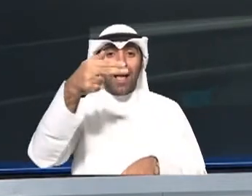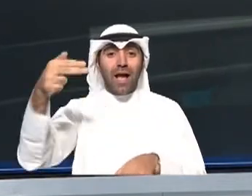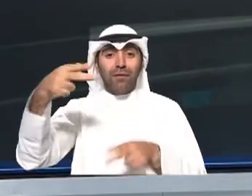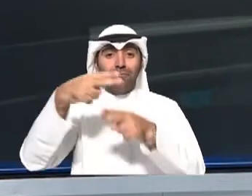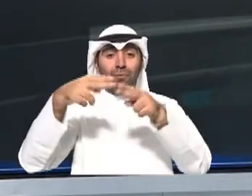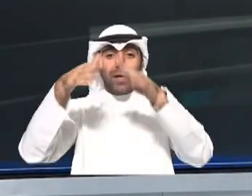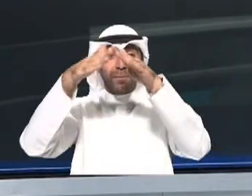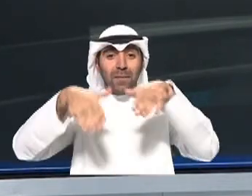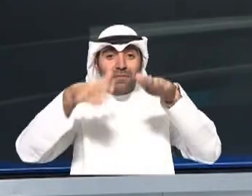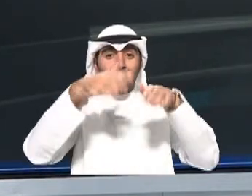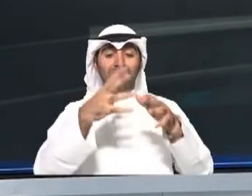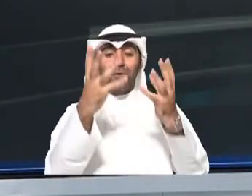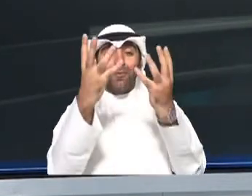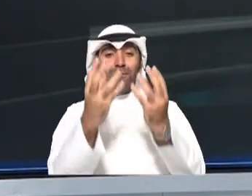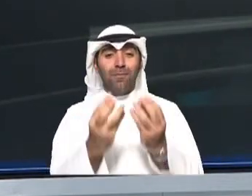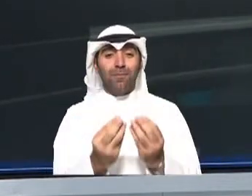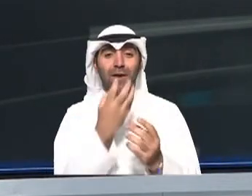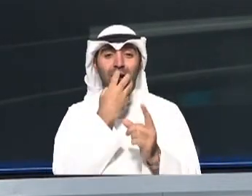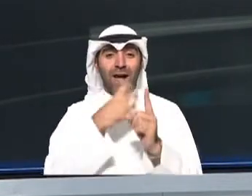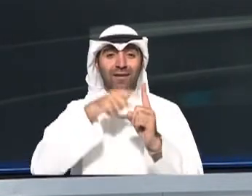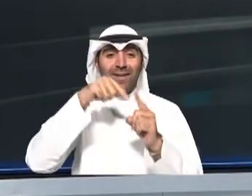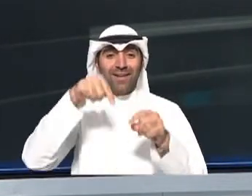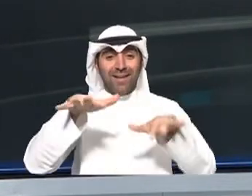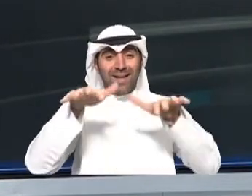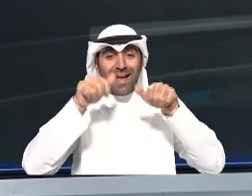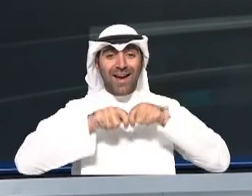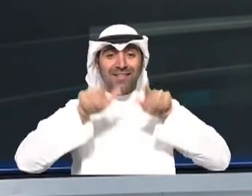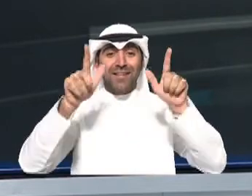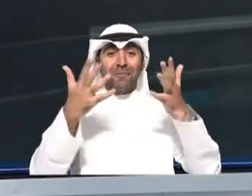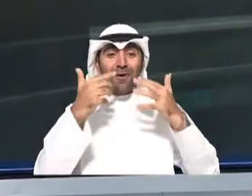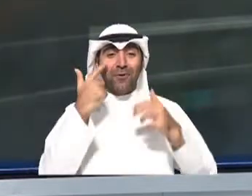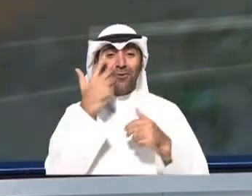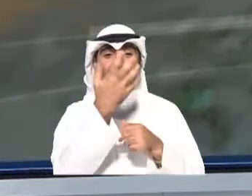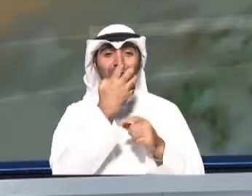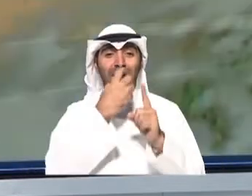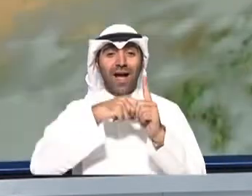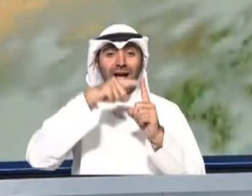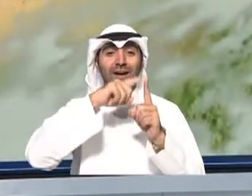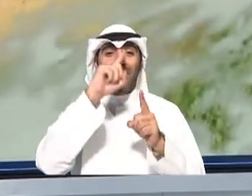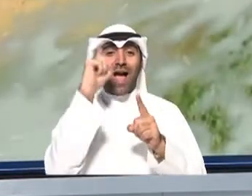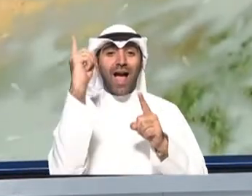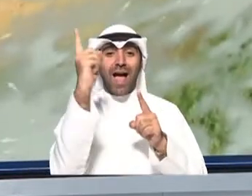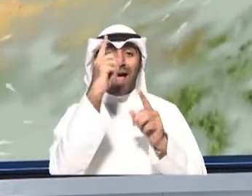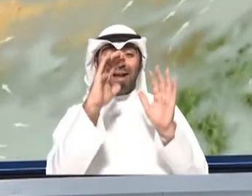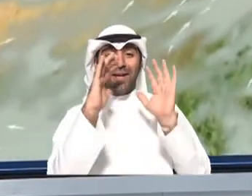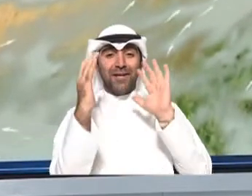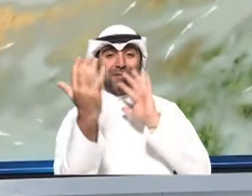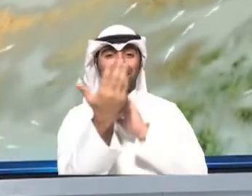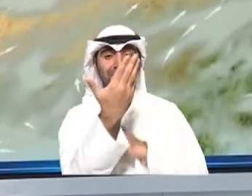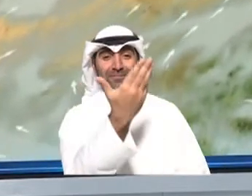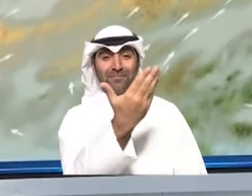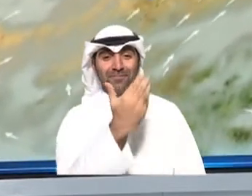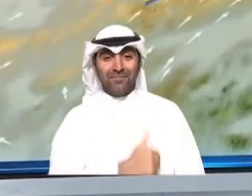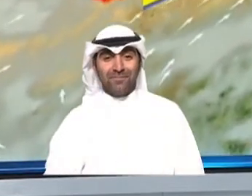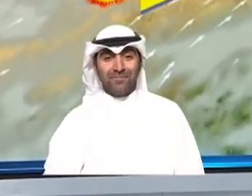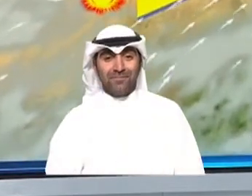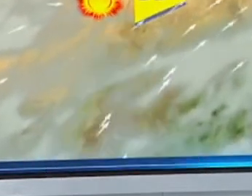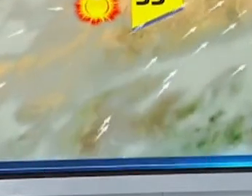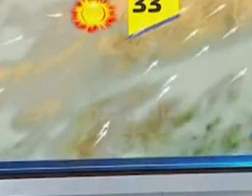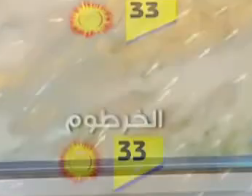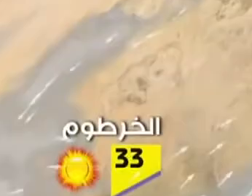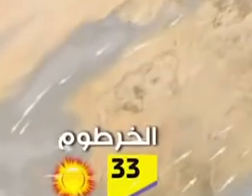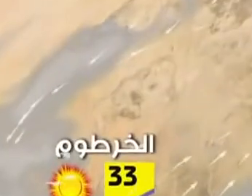دون ذلك. أعزائي المشاهدين نشكركم على حسن المتابعة، ولا نأخذكم في جولة مع درجات الحرارة في بعض العواصم العربية والعالمية.